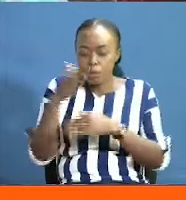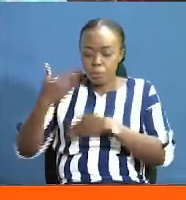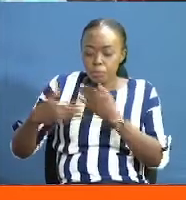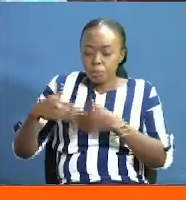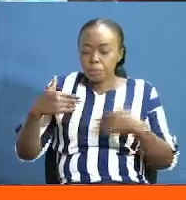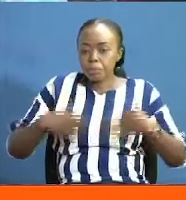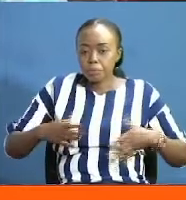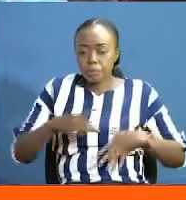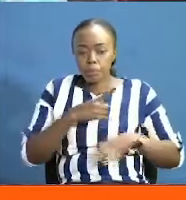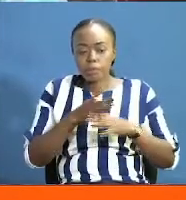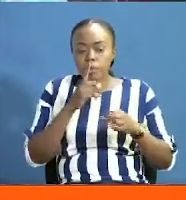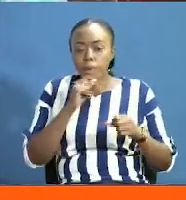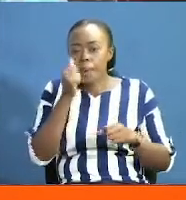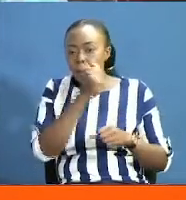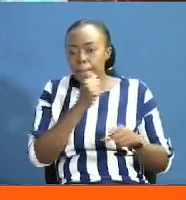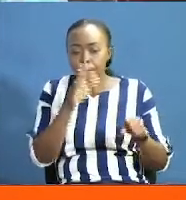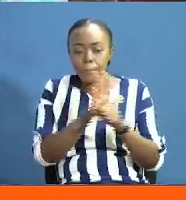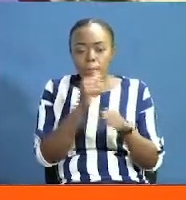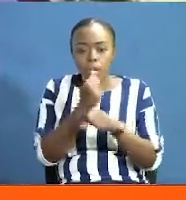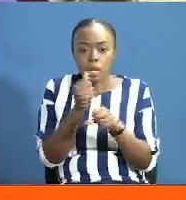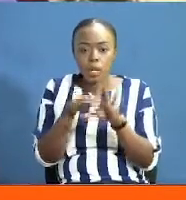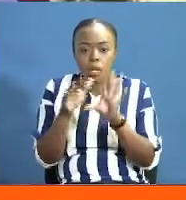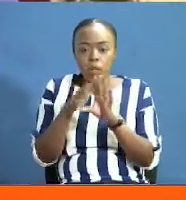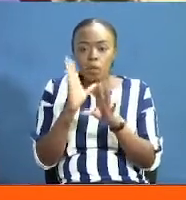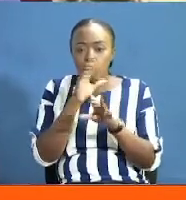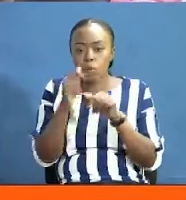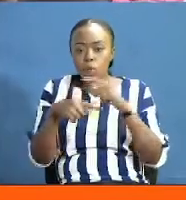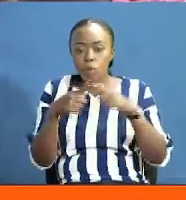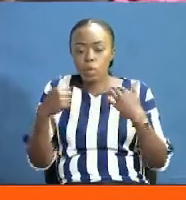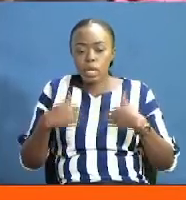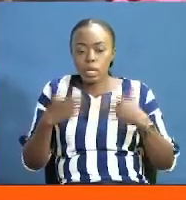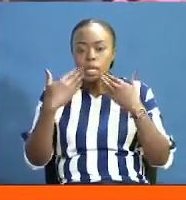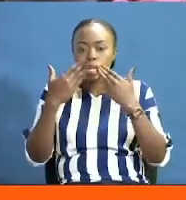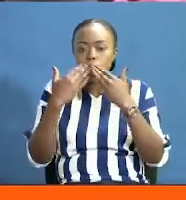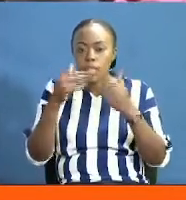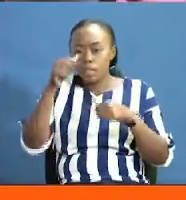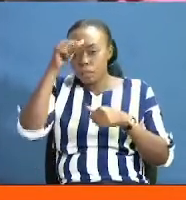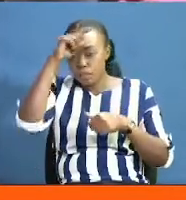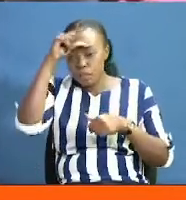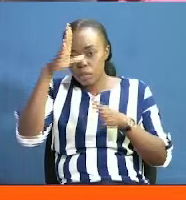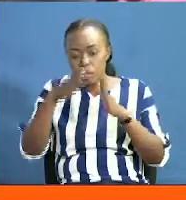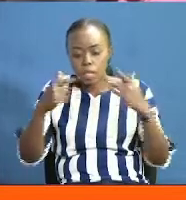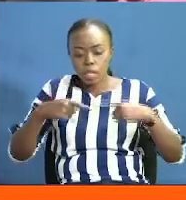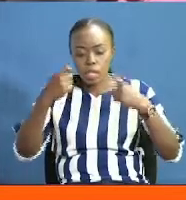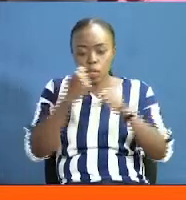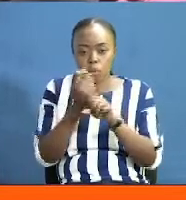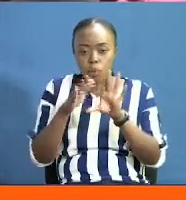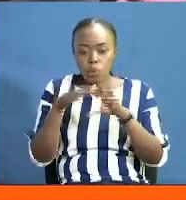mpaka. Wakazi hao waliahidi kushiriki katika kufanikisha mchakato huo na kuipongeza serikali kwa